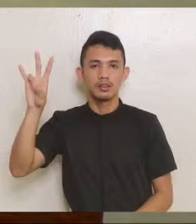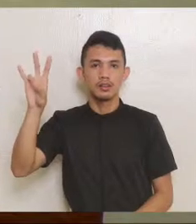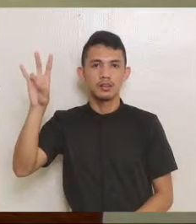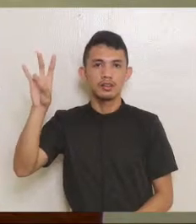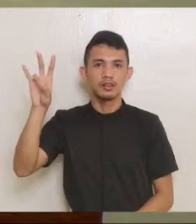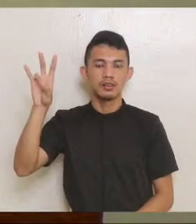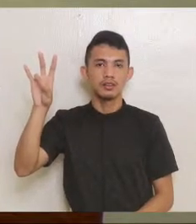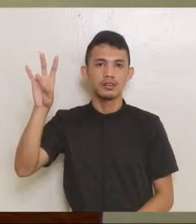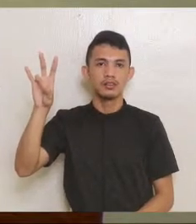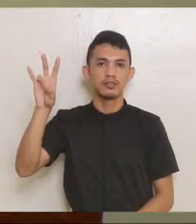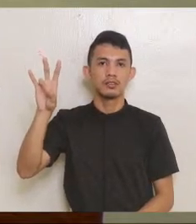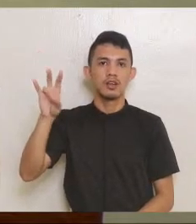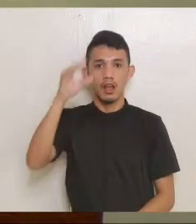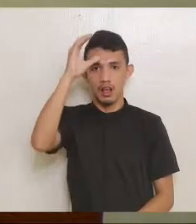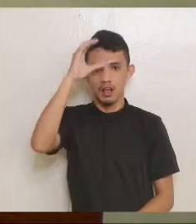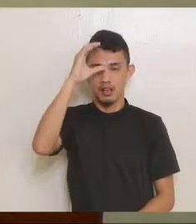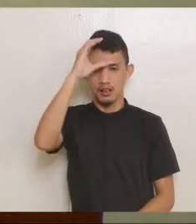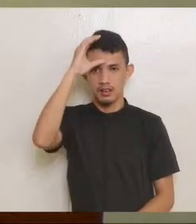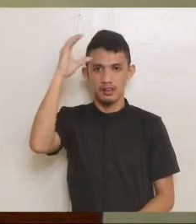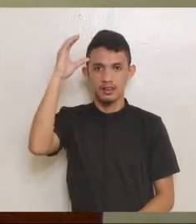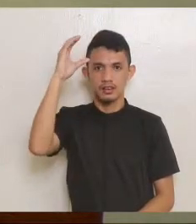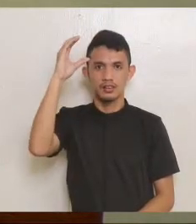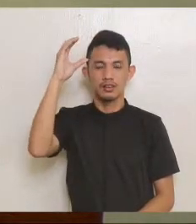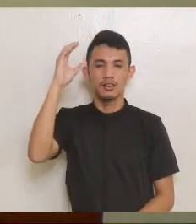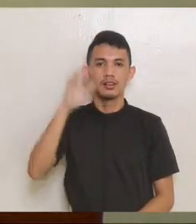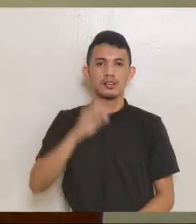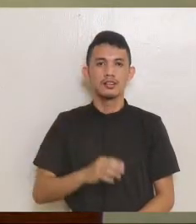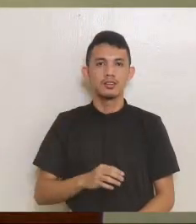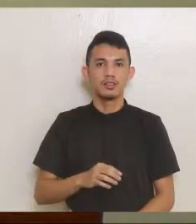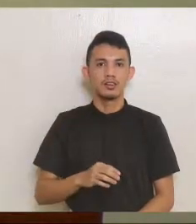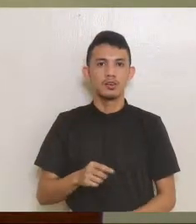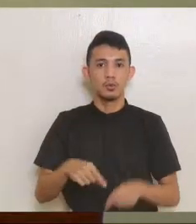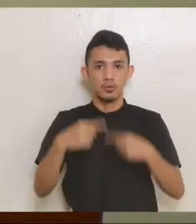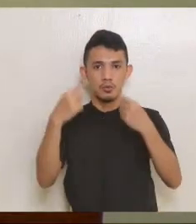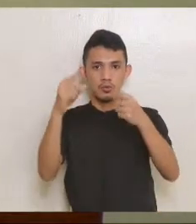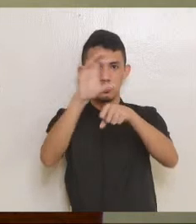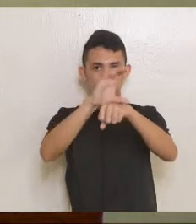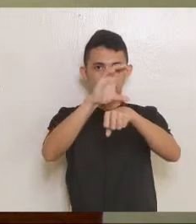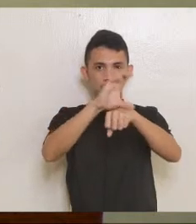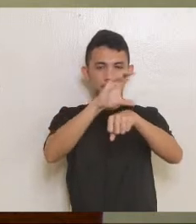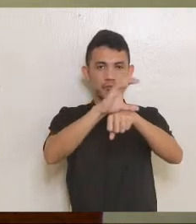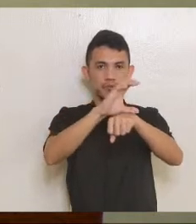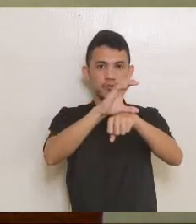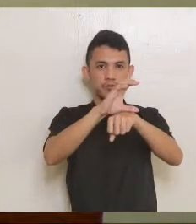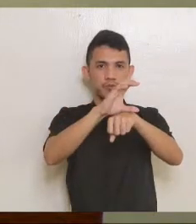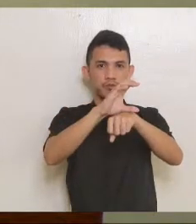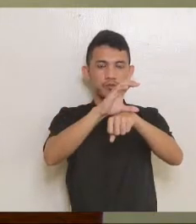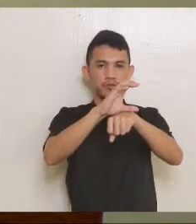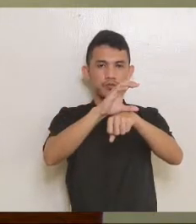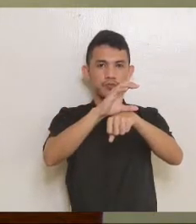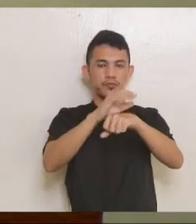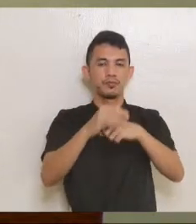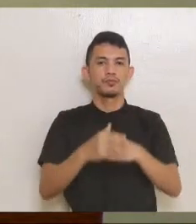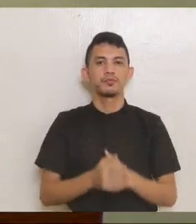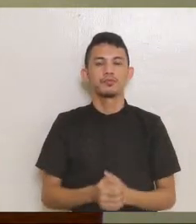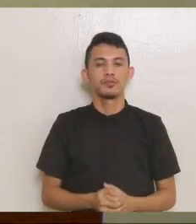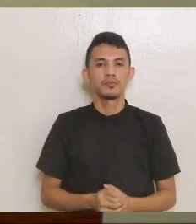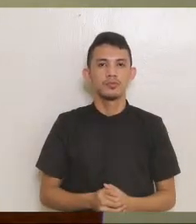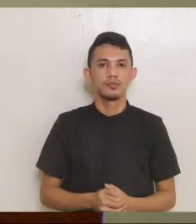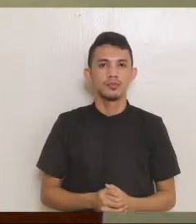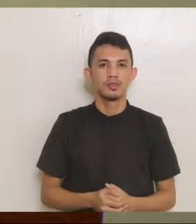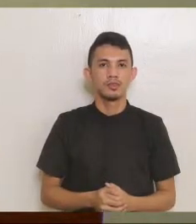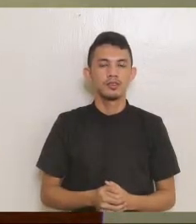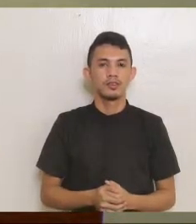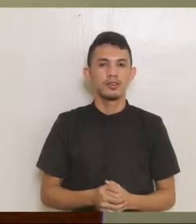manimba. Hinoon sa karon no, wala pa man kita sa physical na to diri nga sa simbahan nanimba ta tungod